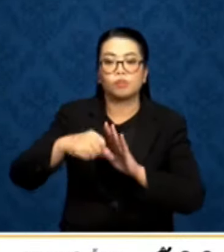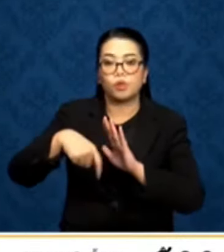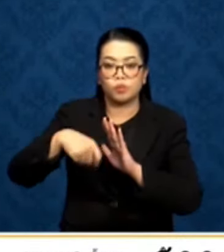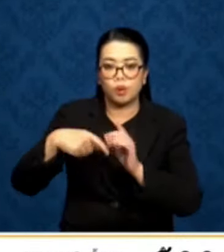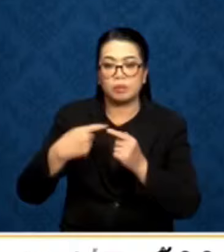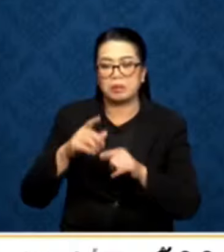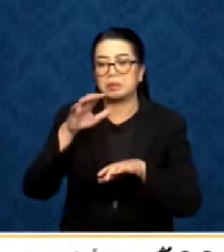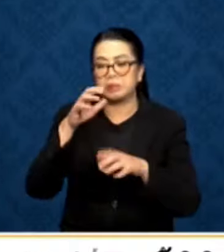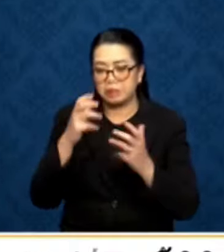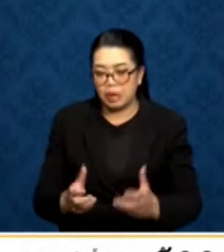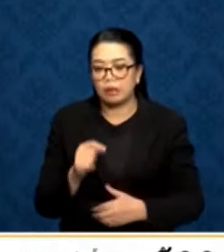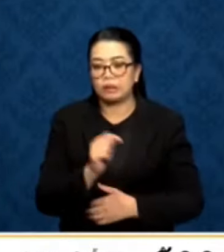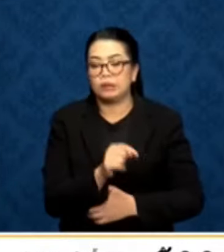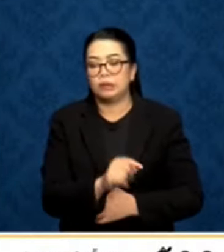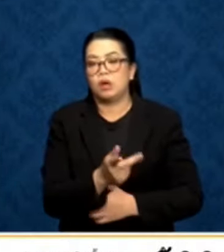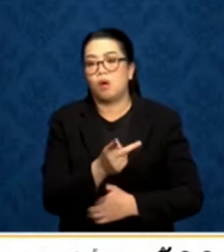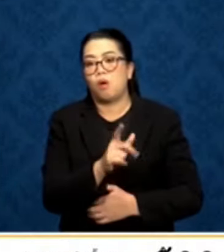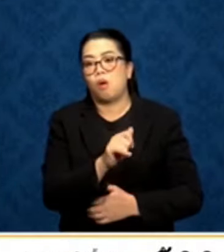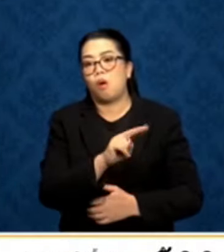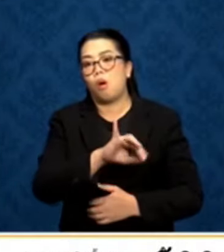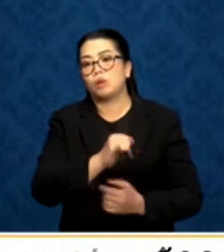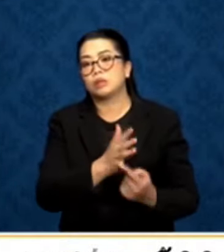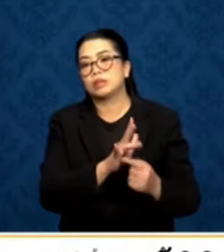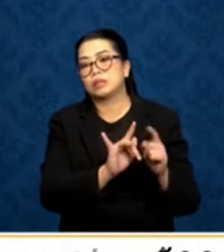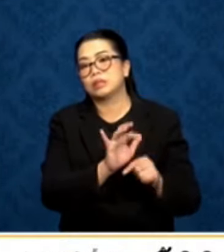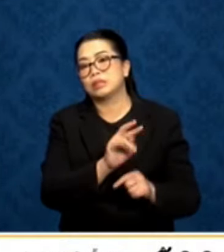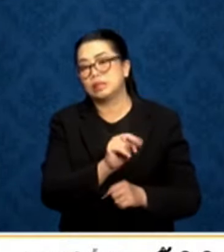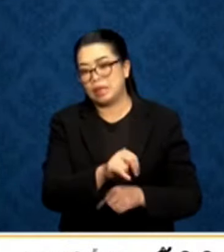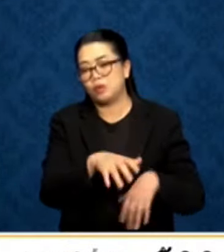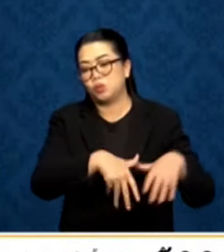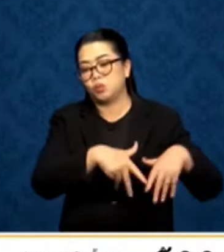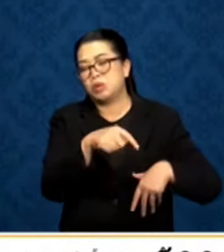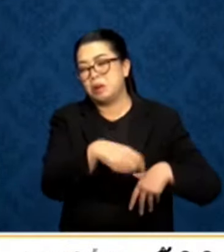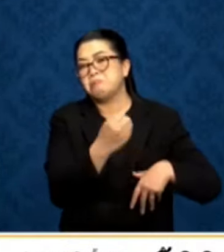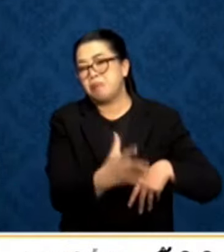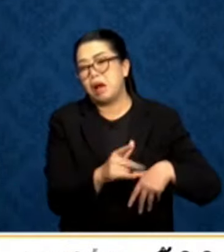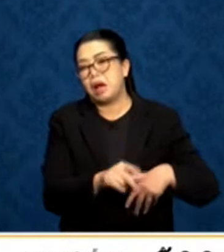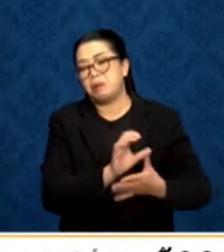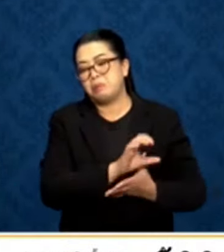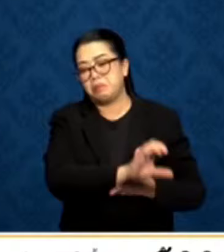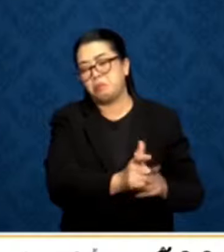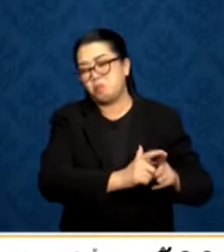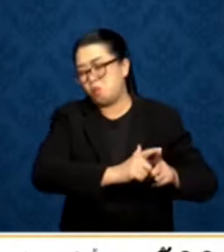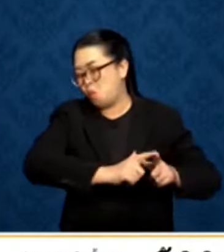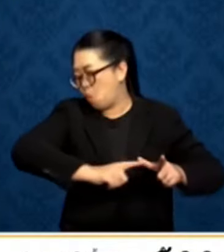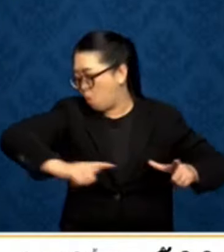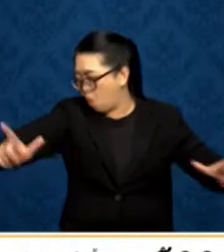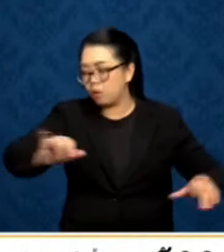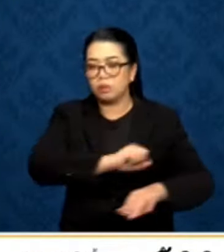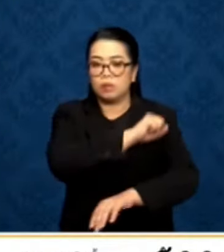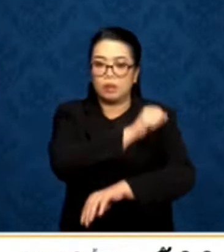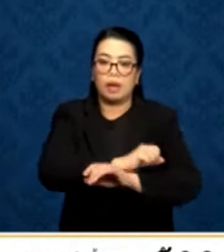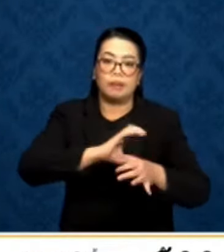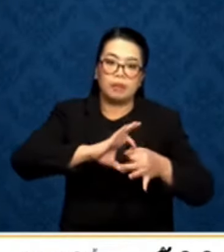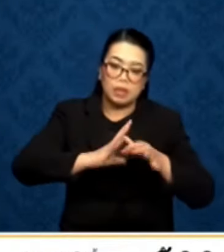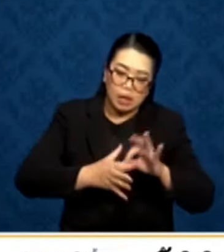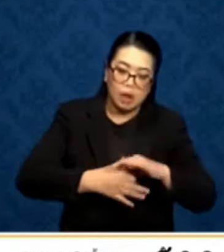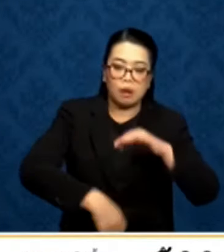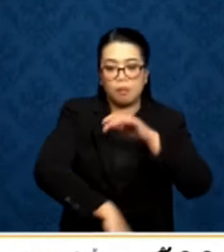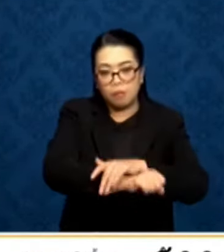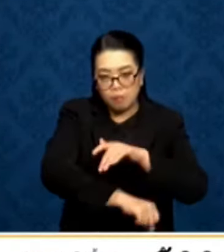หนักอยู่ที่ชุมชนเคหะคลองจั่นเพราะว่าที่เคหะชุมชนคลองจั่นนั้นมีพื้นที่สนามกีฬาไม่ว่าจะเป็นเอ่อสนาม